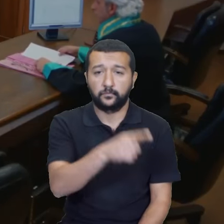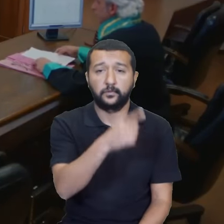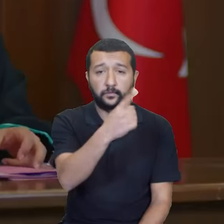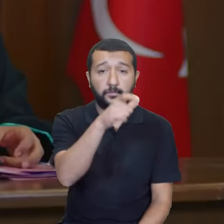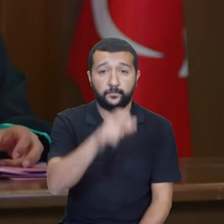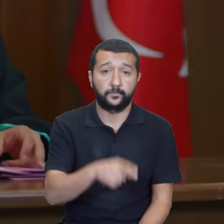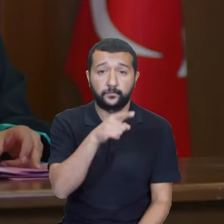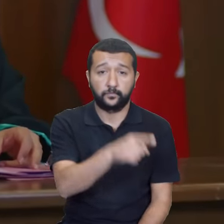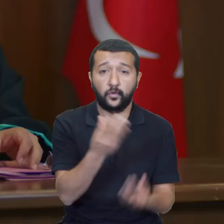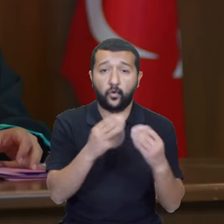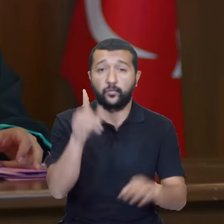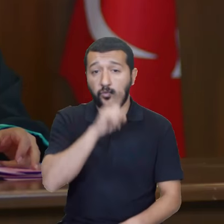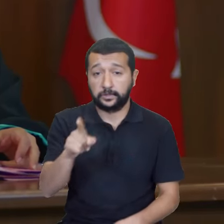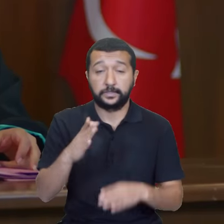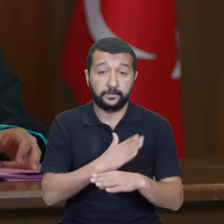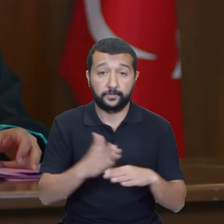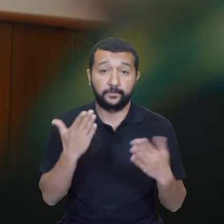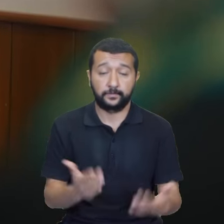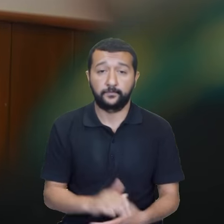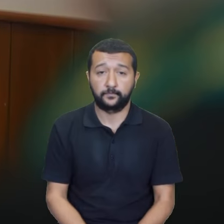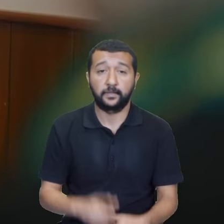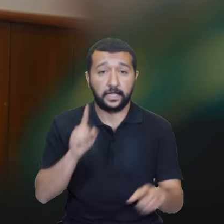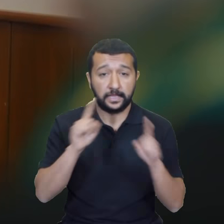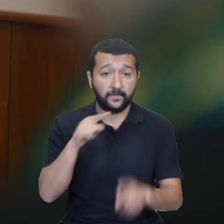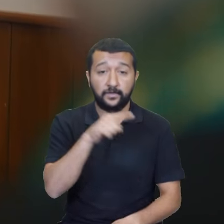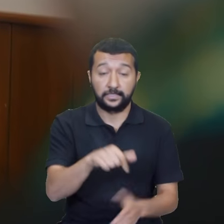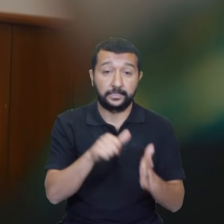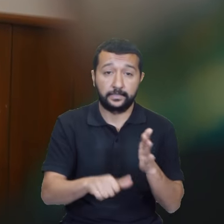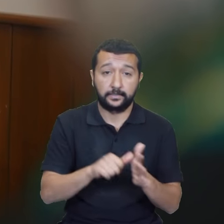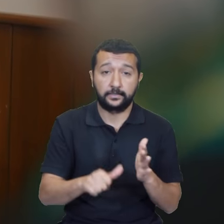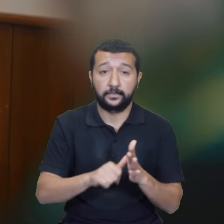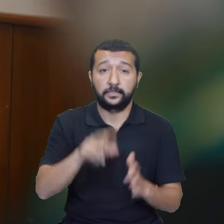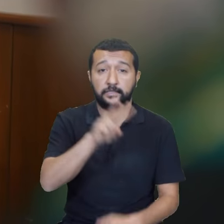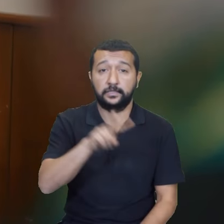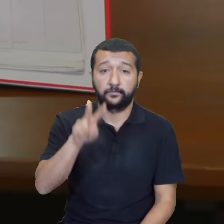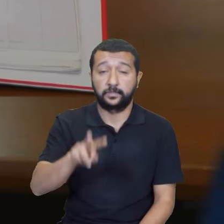Taraflardan birinin olmayışı sebebiyle davanın